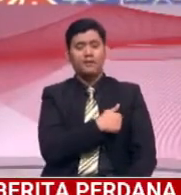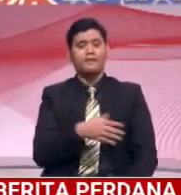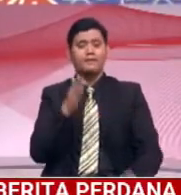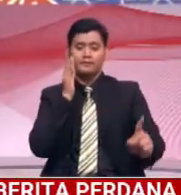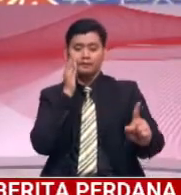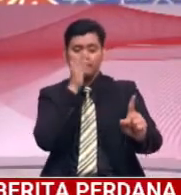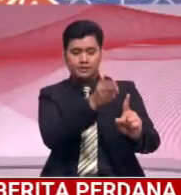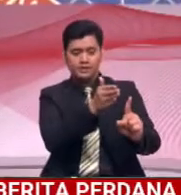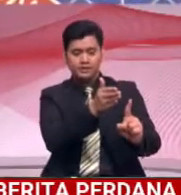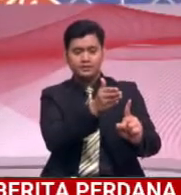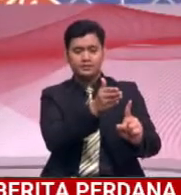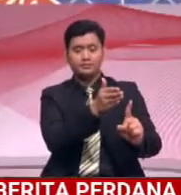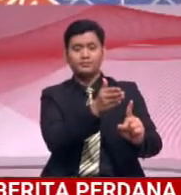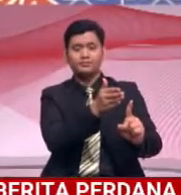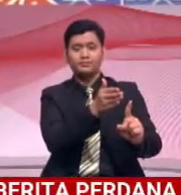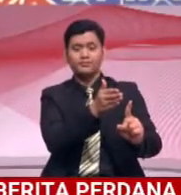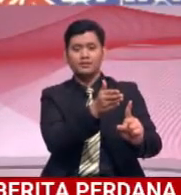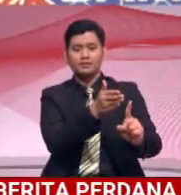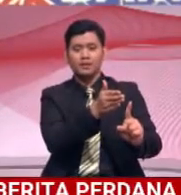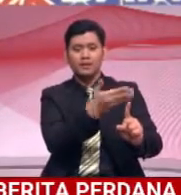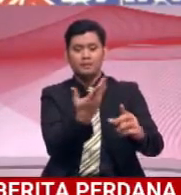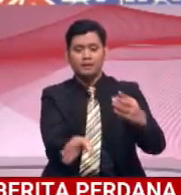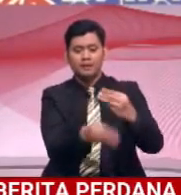fokus pada